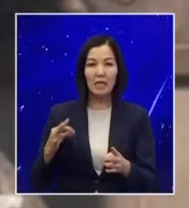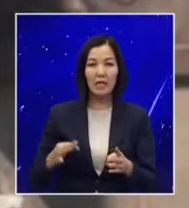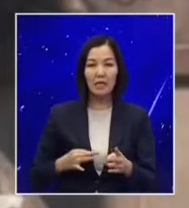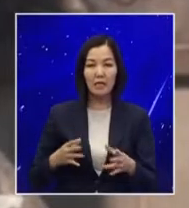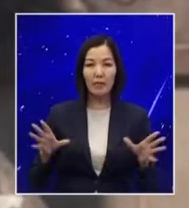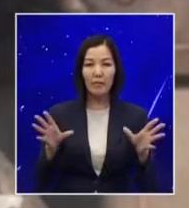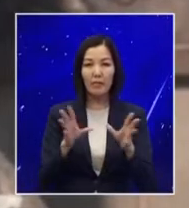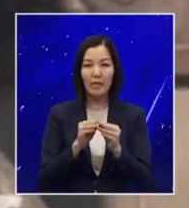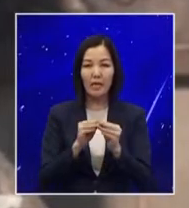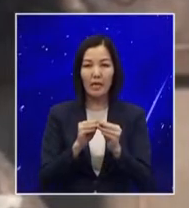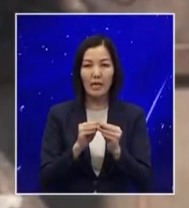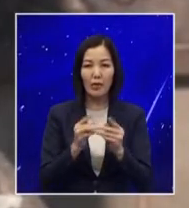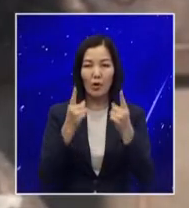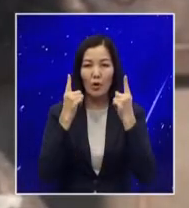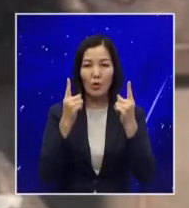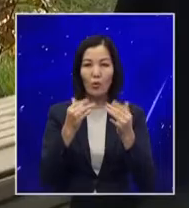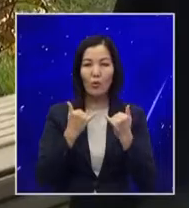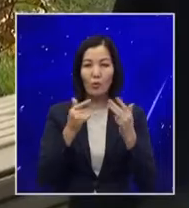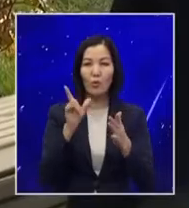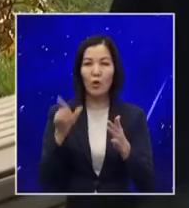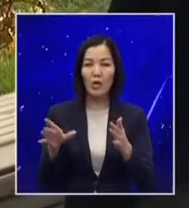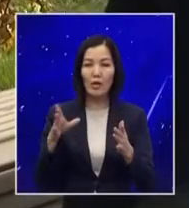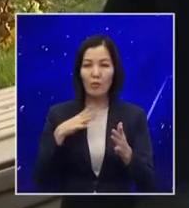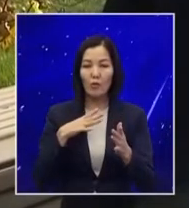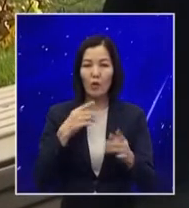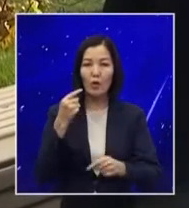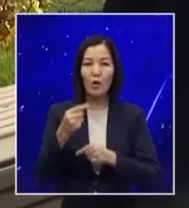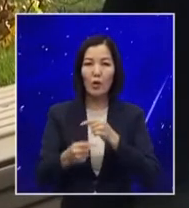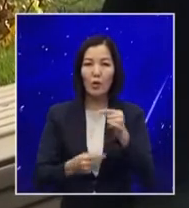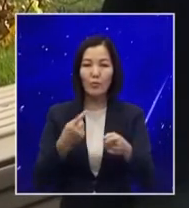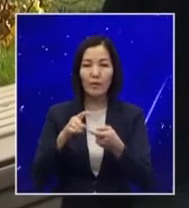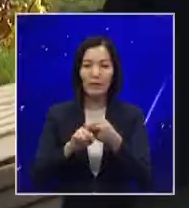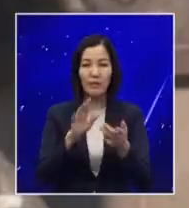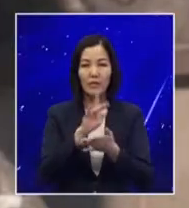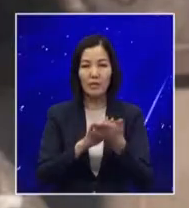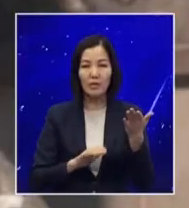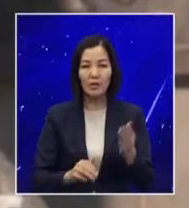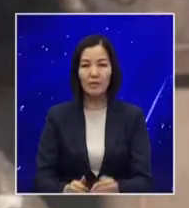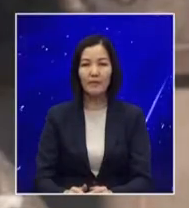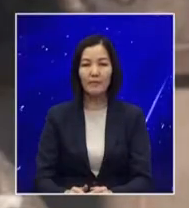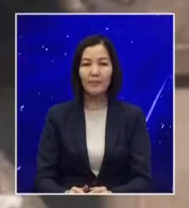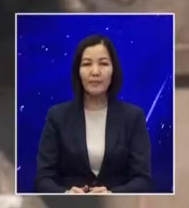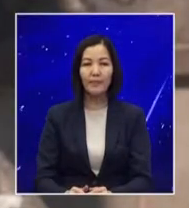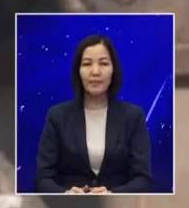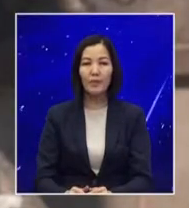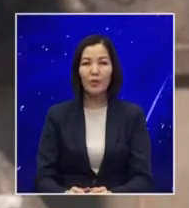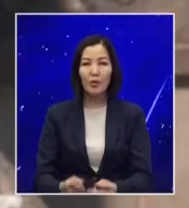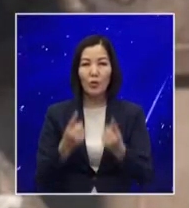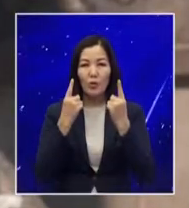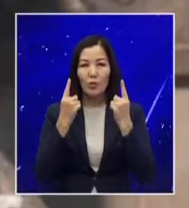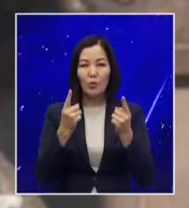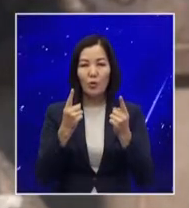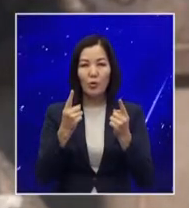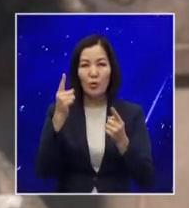үлгі болған тұлғалар. Құнанбай әулетіндегі тектілік ұрпақ сабақтастығының жалғасы. Бұл бір туар ғұлама ойшылымызға